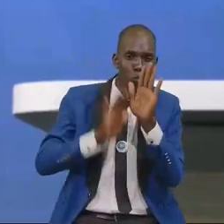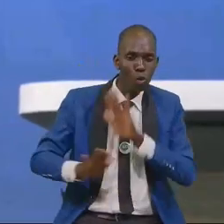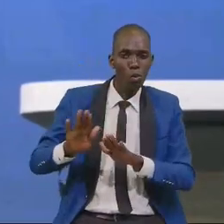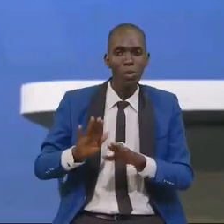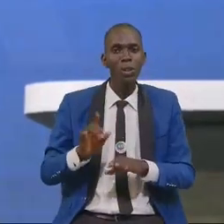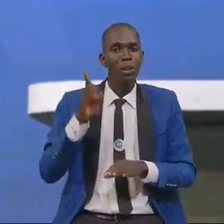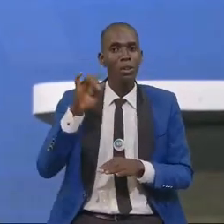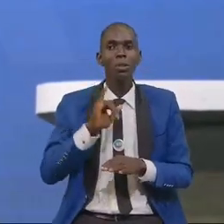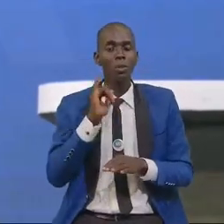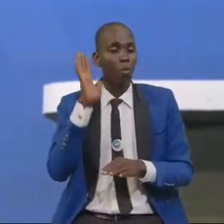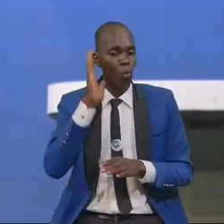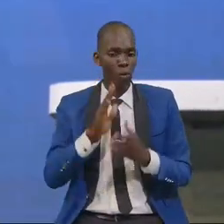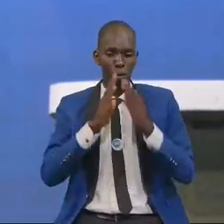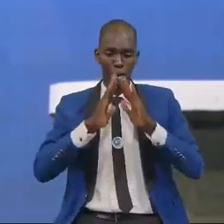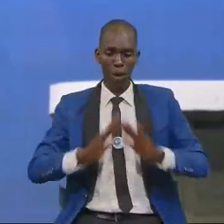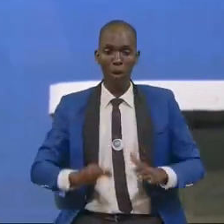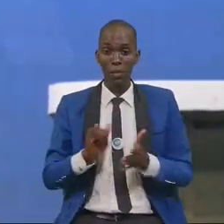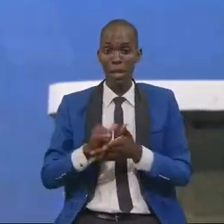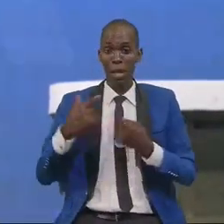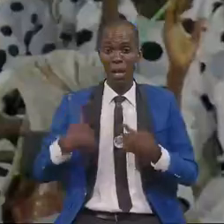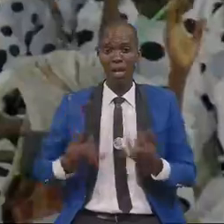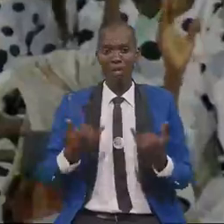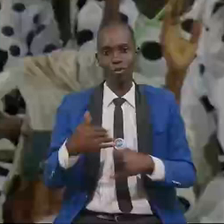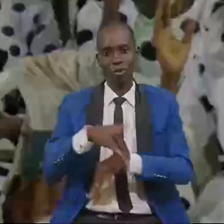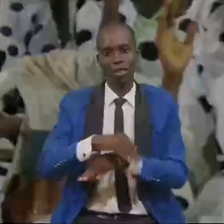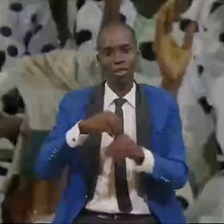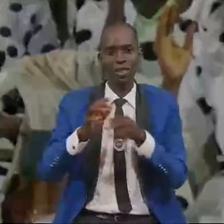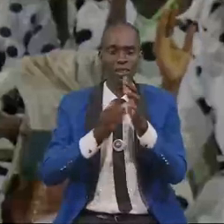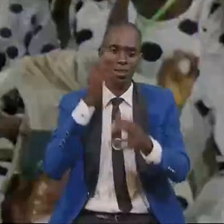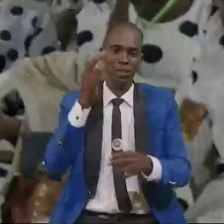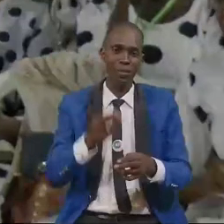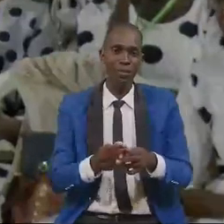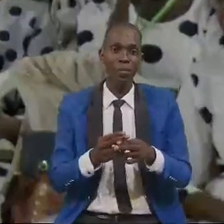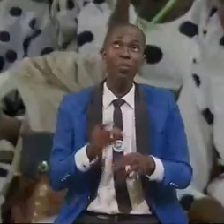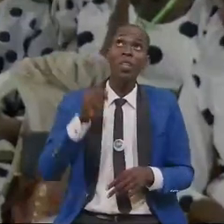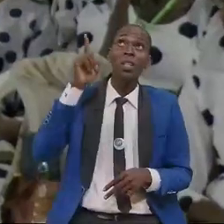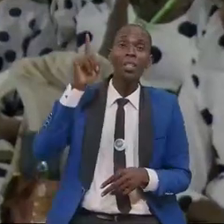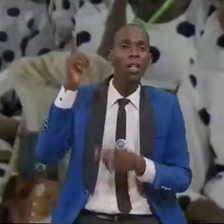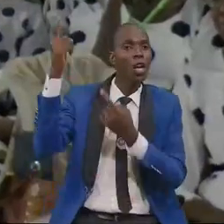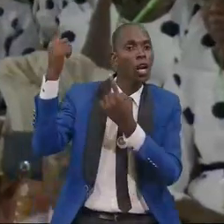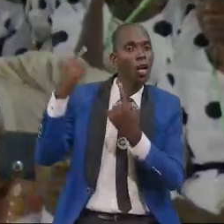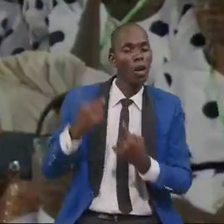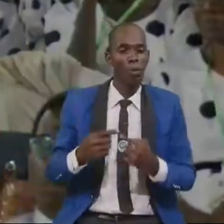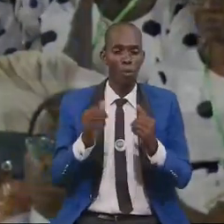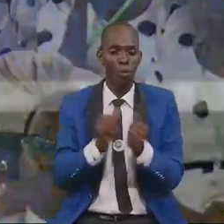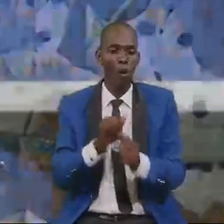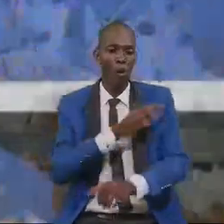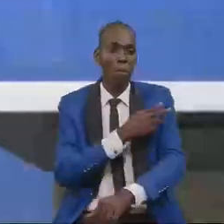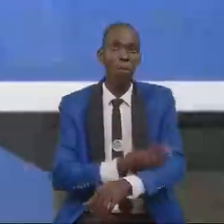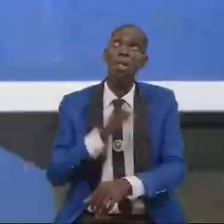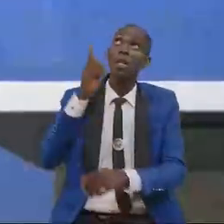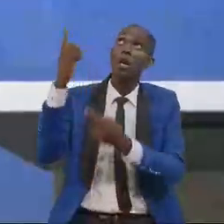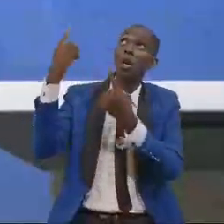mettre de l'ordre dedans au nom de Jésus il vient avec la plénitude la force